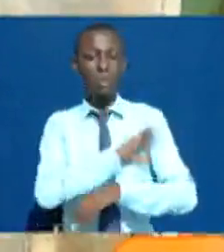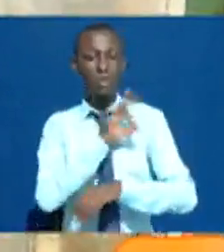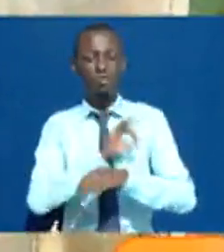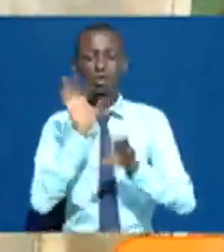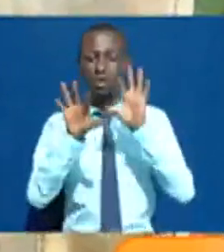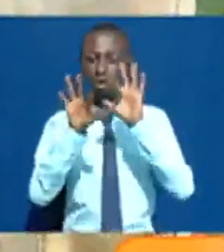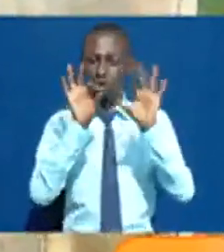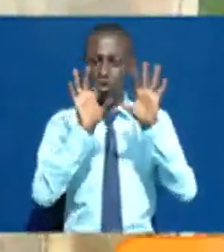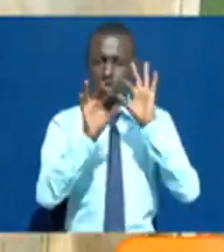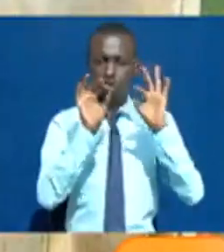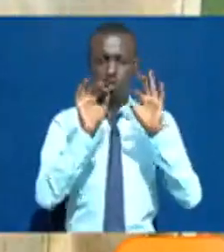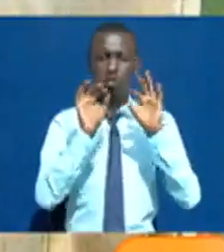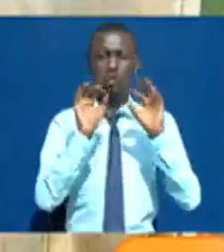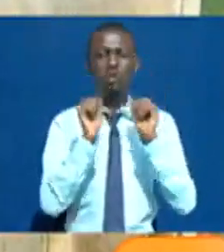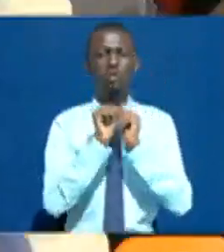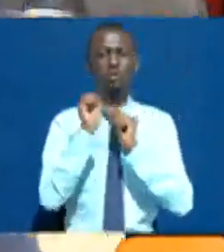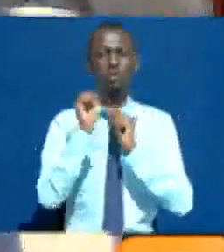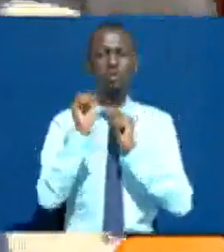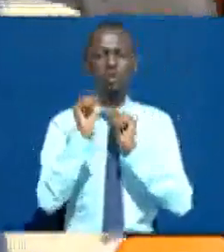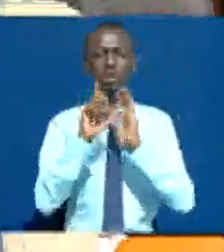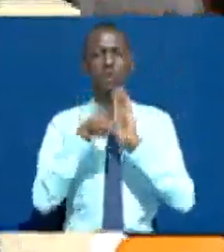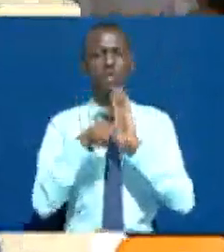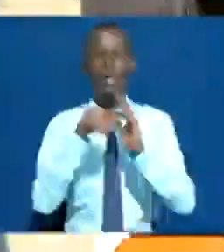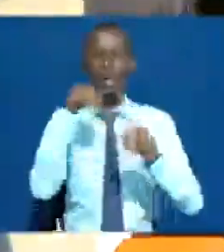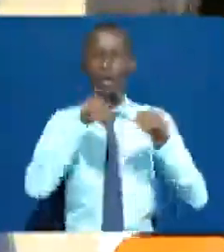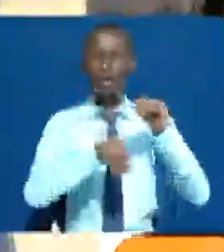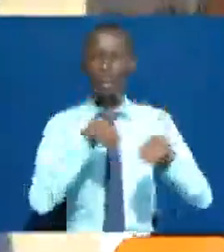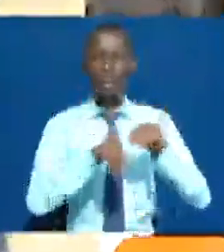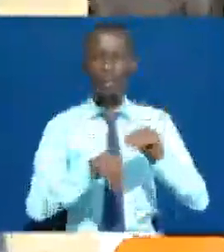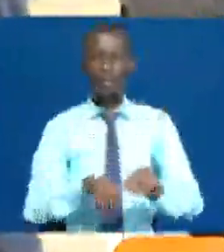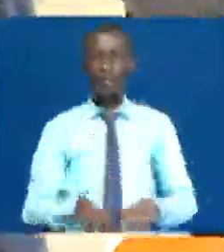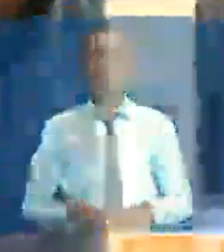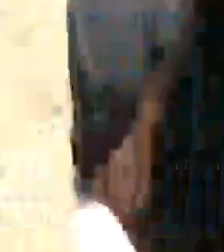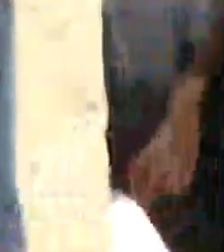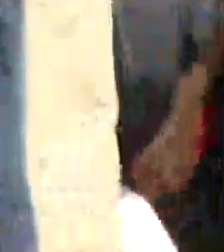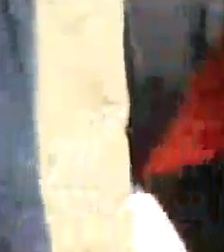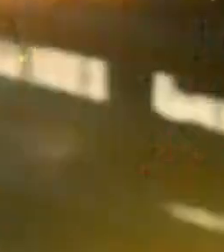una place bet. Steve Shitera, Citizen TV, Njiru, Nairobi.